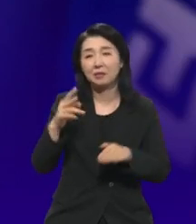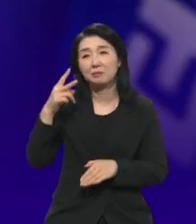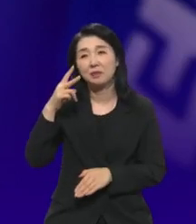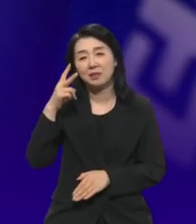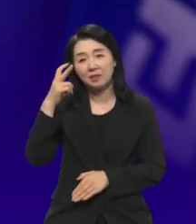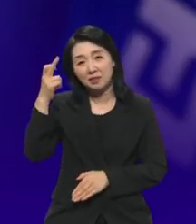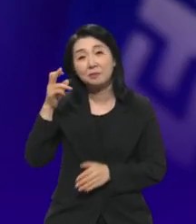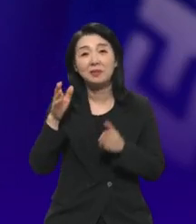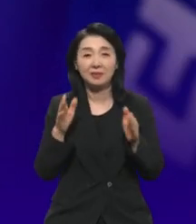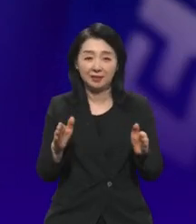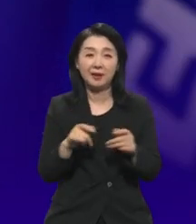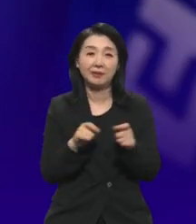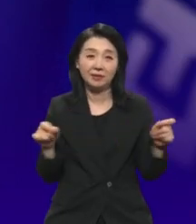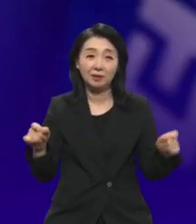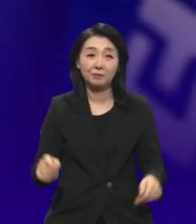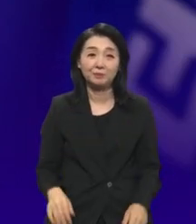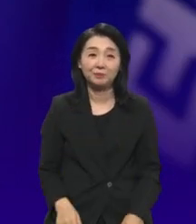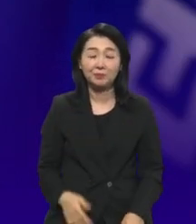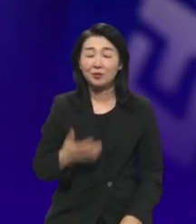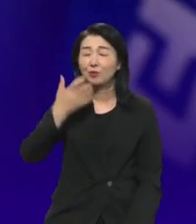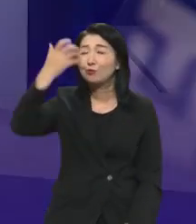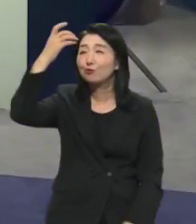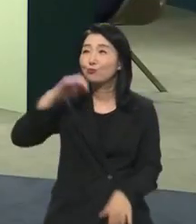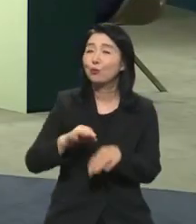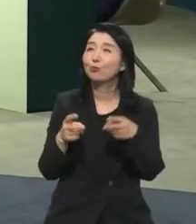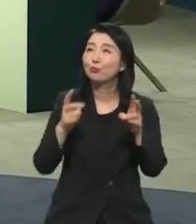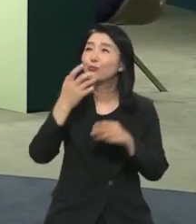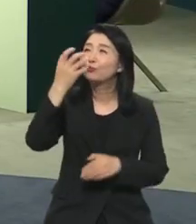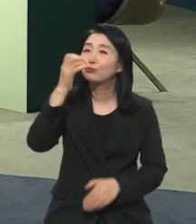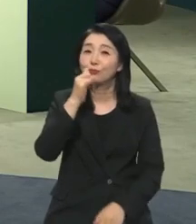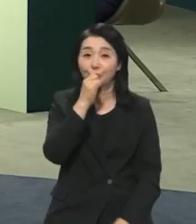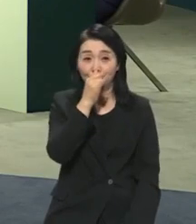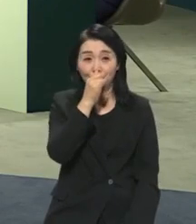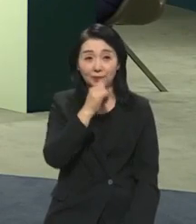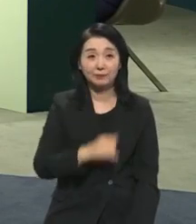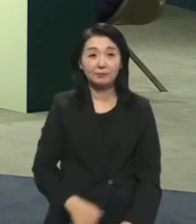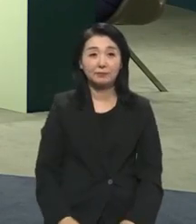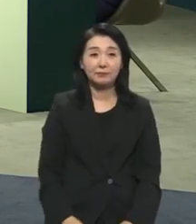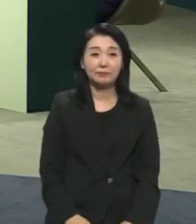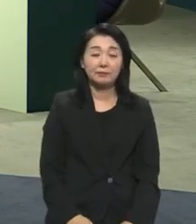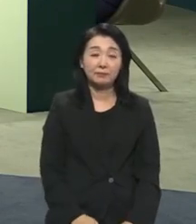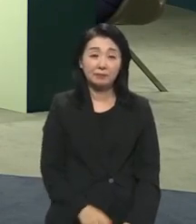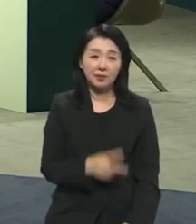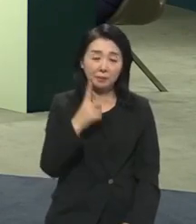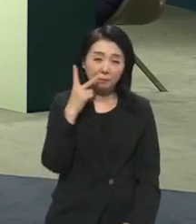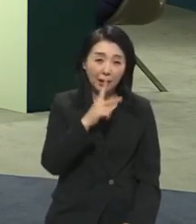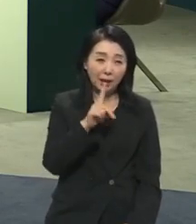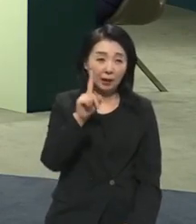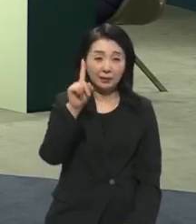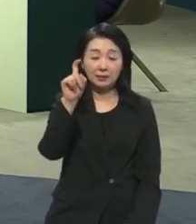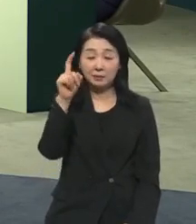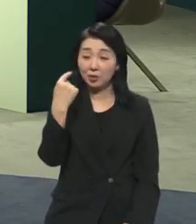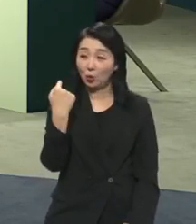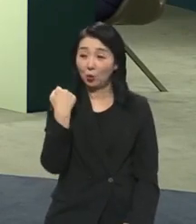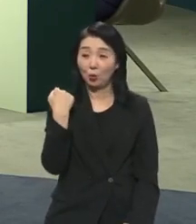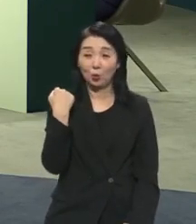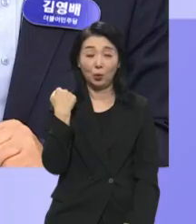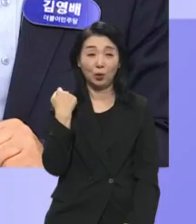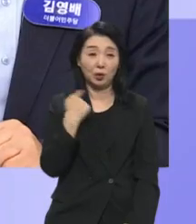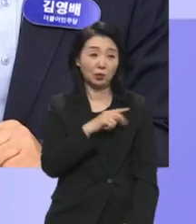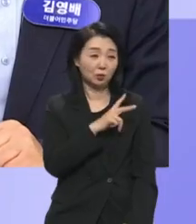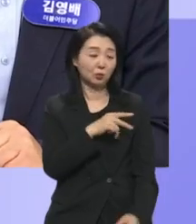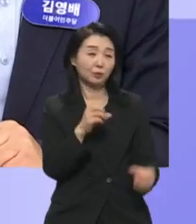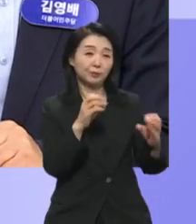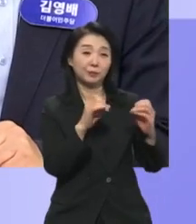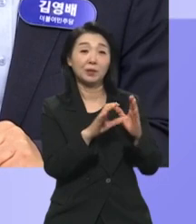첫 번째 주제 고기 굽는 꿈으로 잡았습니다 자 단식 11일차인 어제예요 의원들과